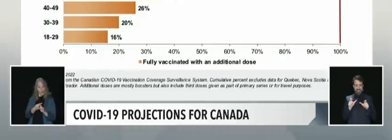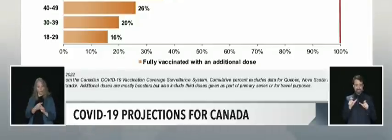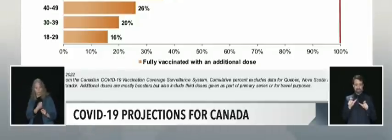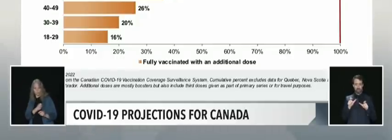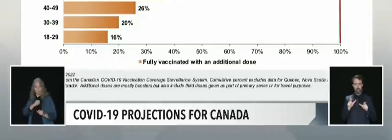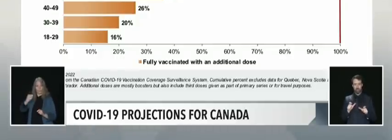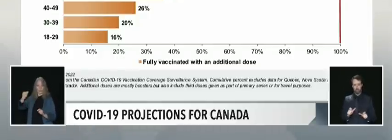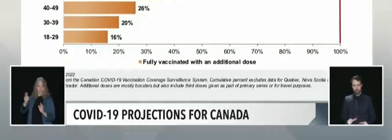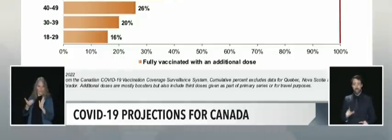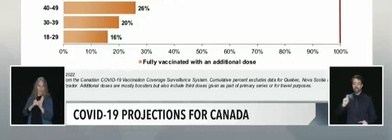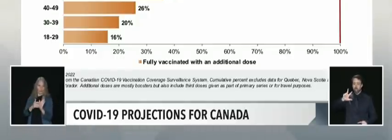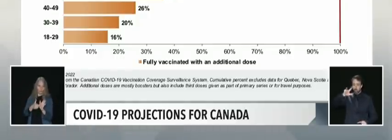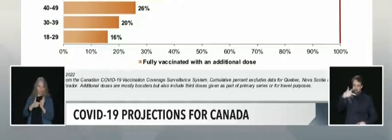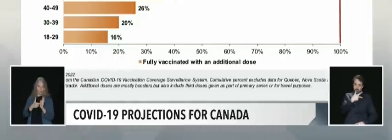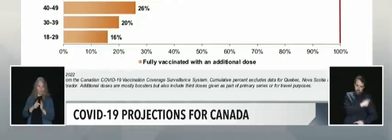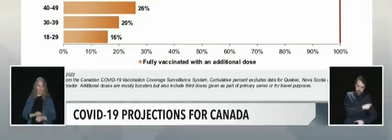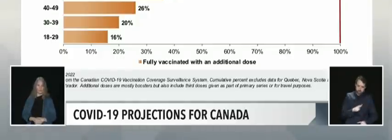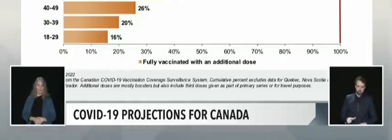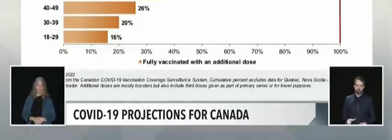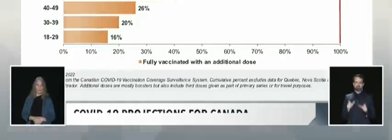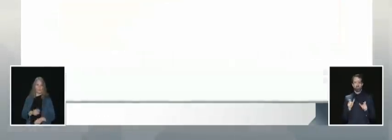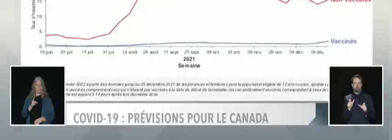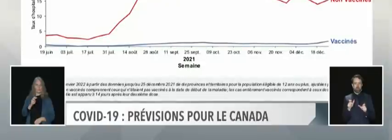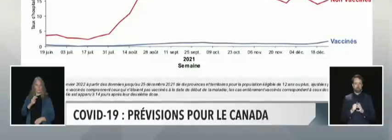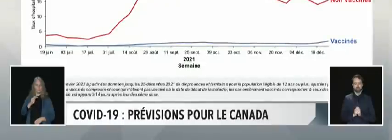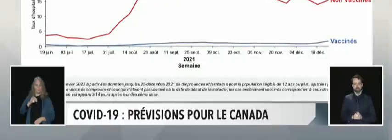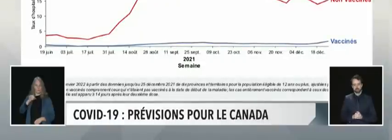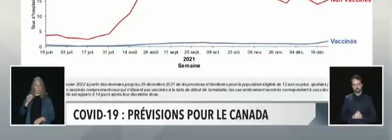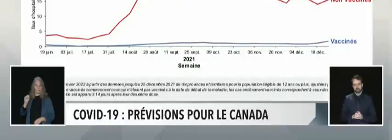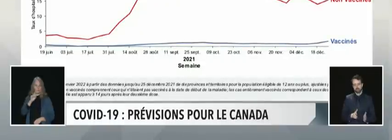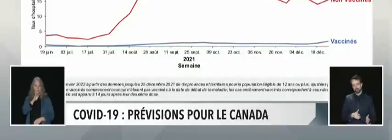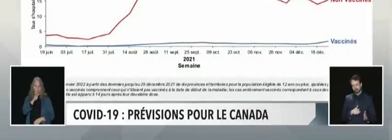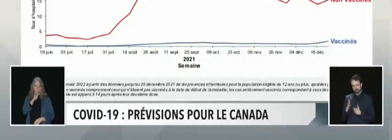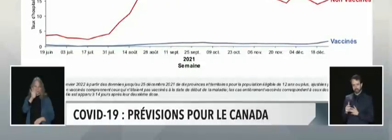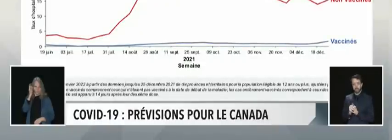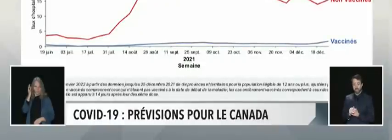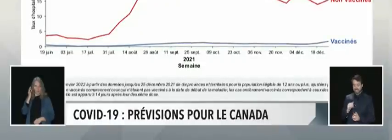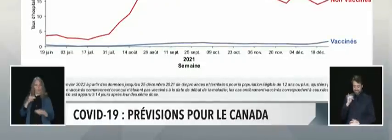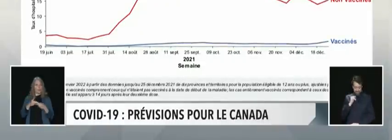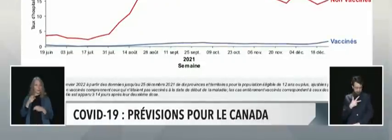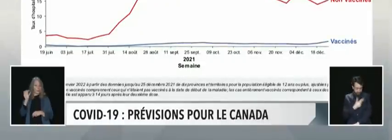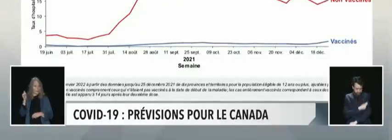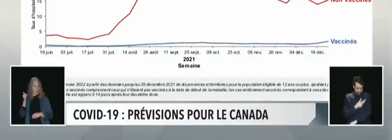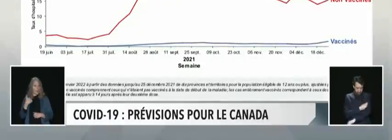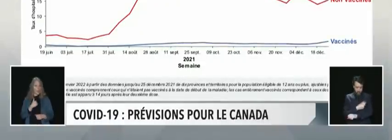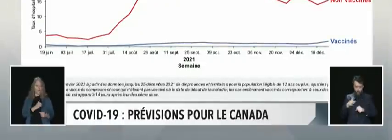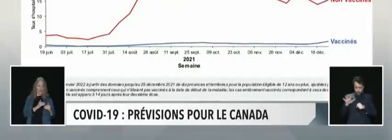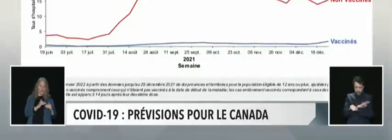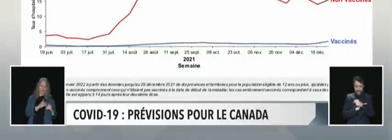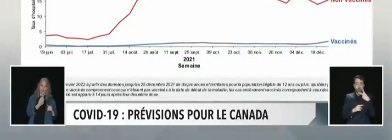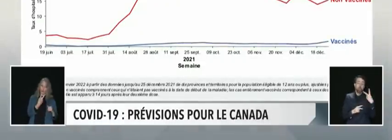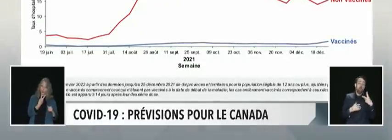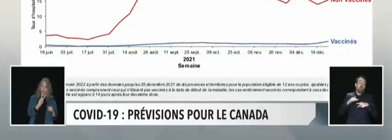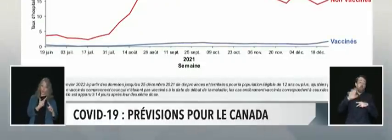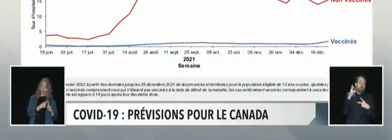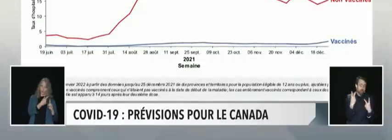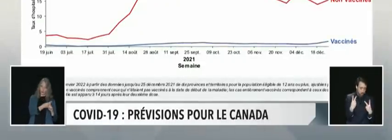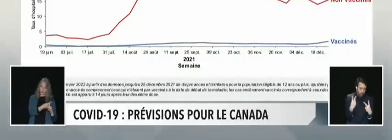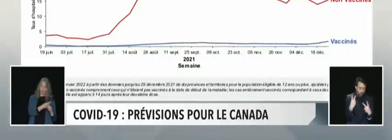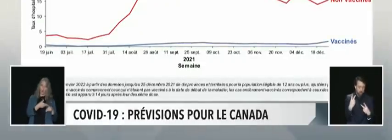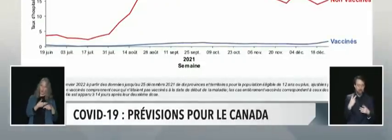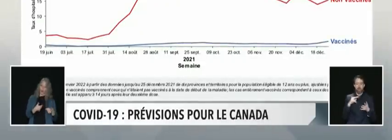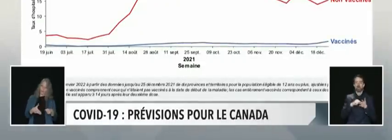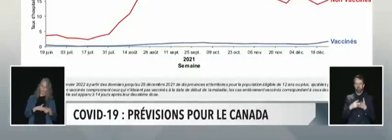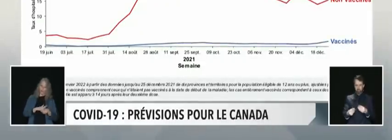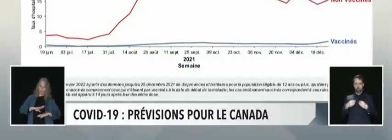Diopositive 10. Le fait d'être entièrement vacciné ayant reçu au moins deux doses de vaccin continue d'offrir une bonne